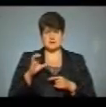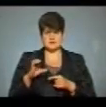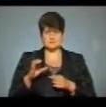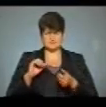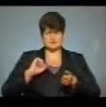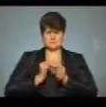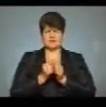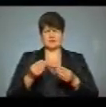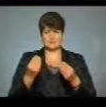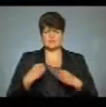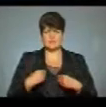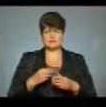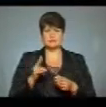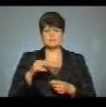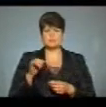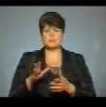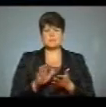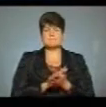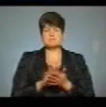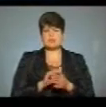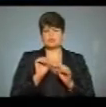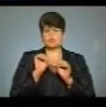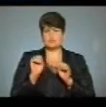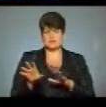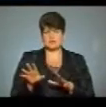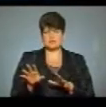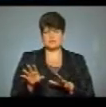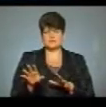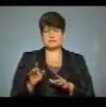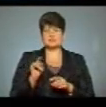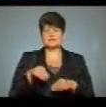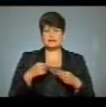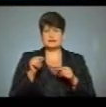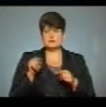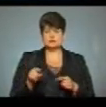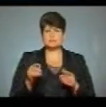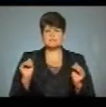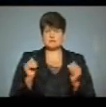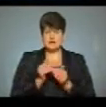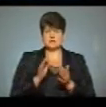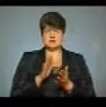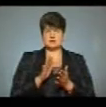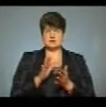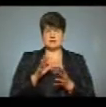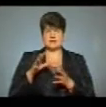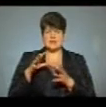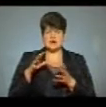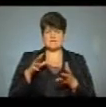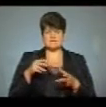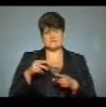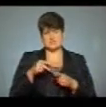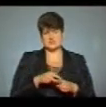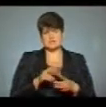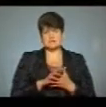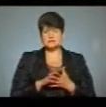От ми їм безплатно віддаємо пластик, ну, прес дали для того, щоб зменшити навантаження на сміттєзвалища. Володимир